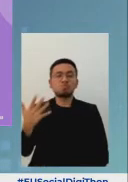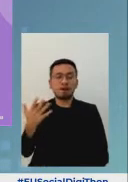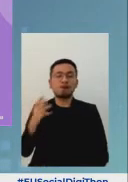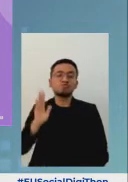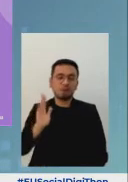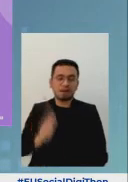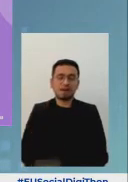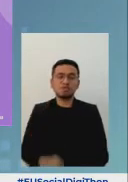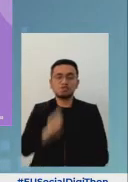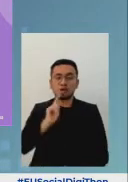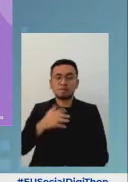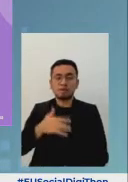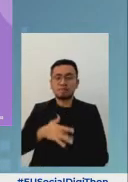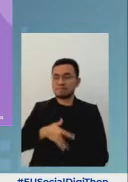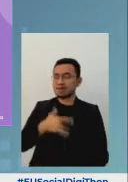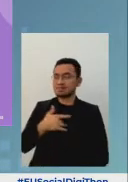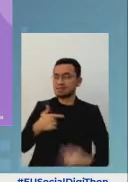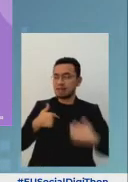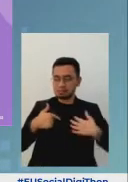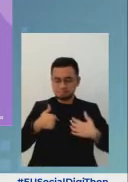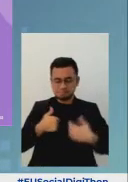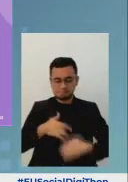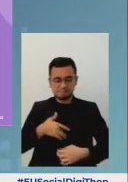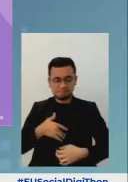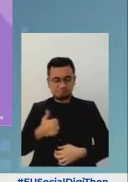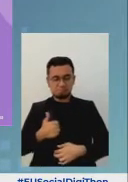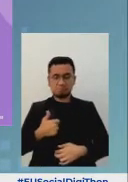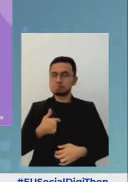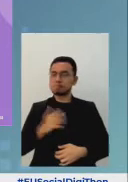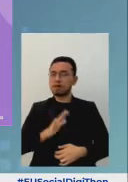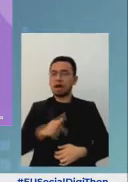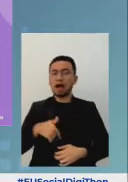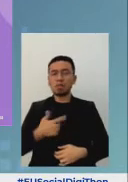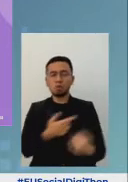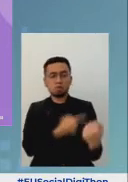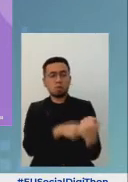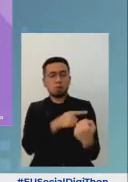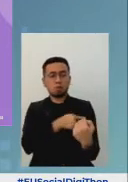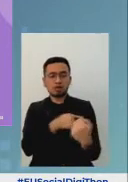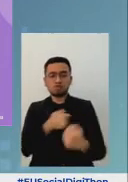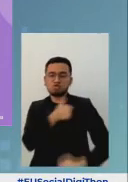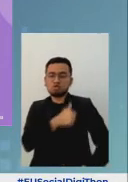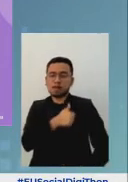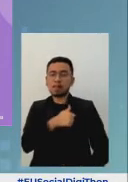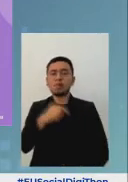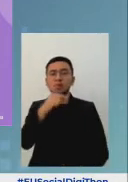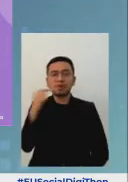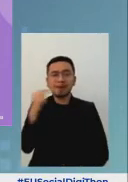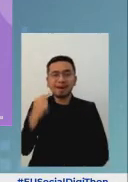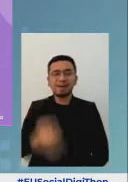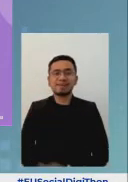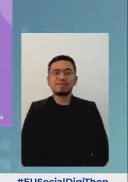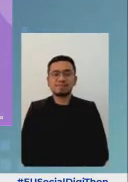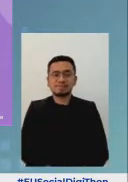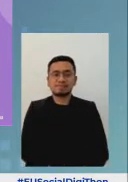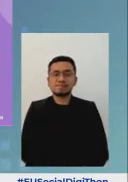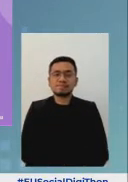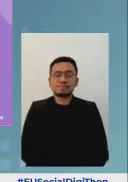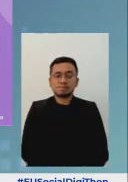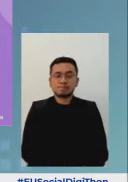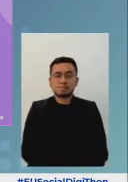ya. Keterampilan sosialnya itu juga kurang. Jadi memang salah satu penanganan